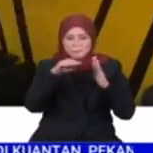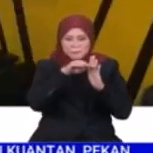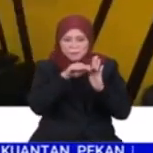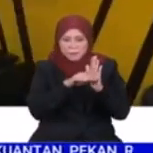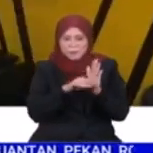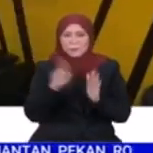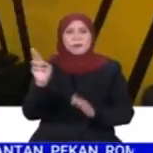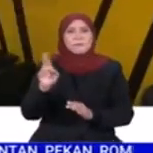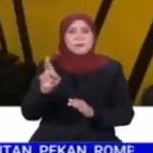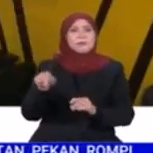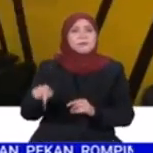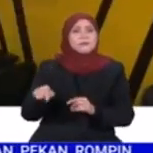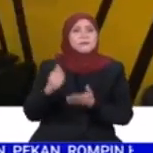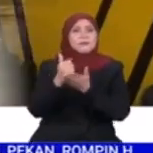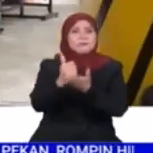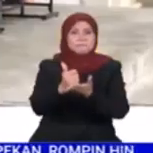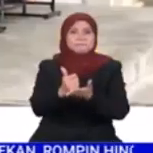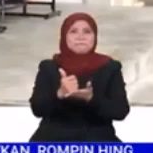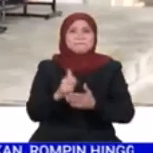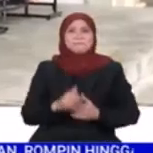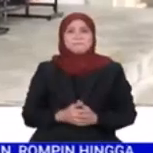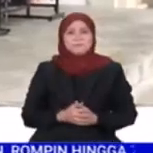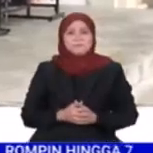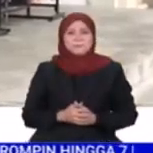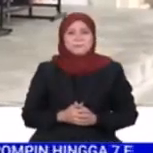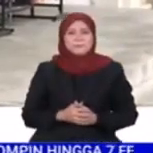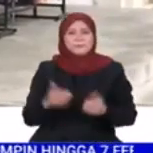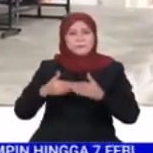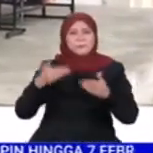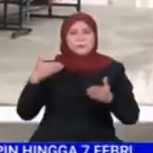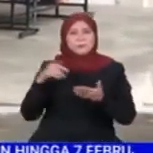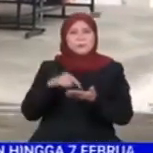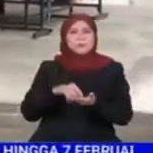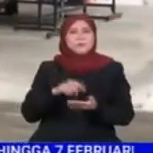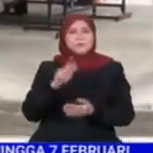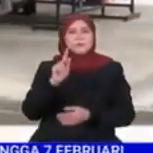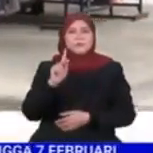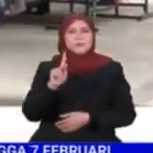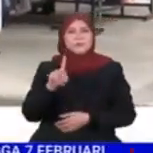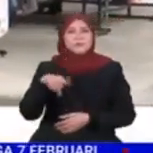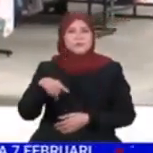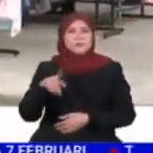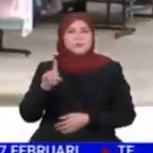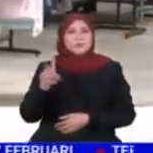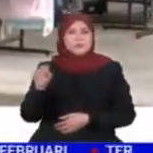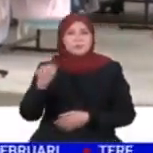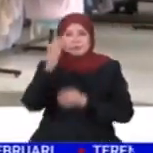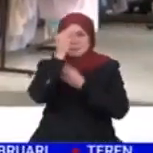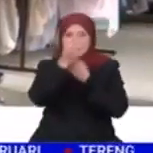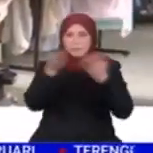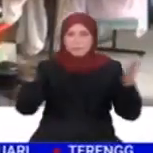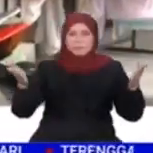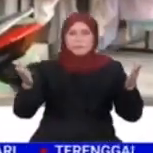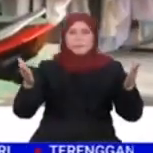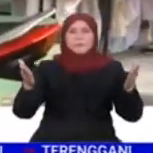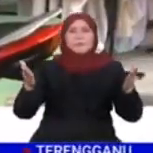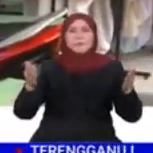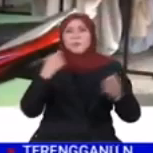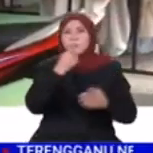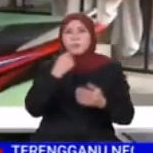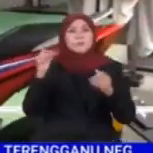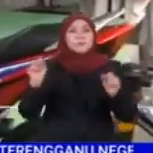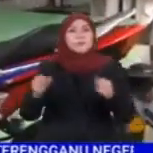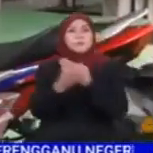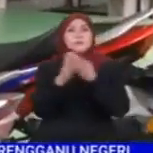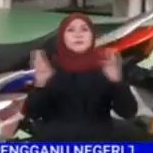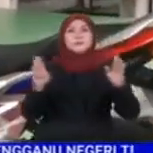Menu Rahmah ni kira membantu sangatlah. Sebelum ini, Menteri KPDN Datuk Seri Salahuddin Ayub memaklumkan mana-mana pihak